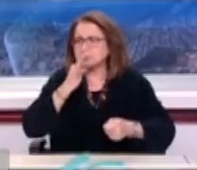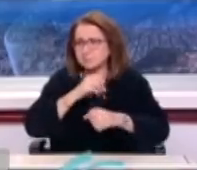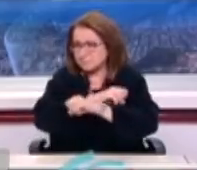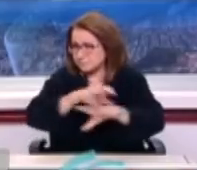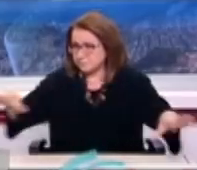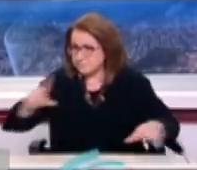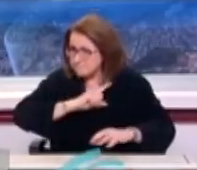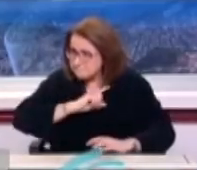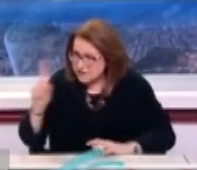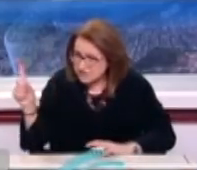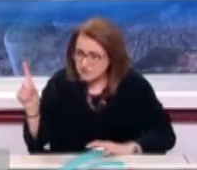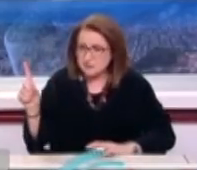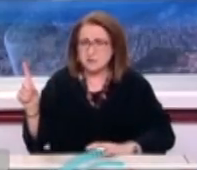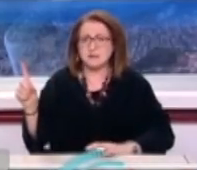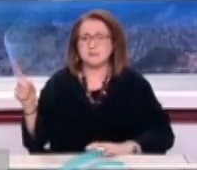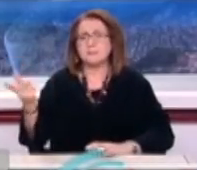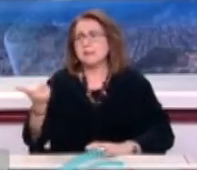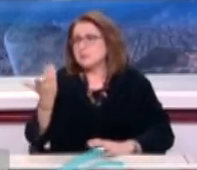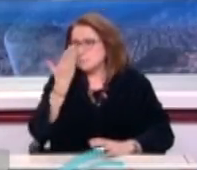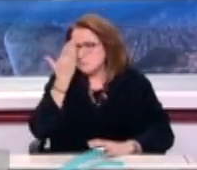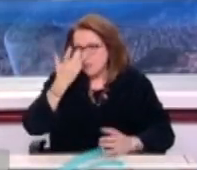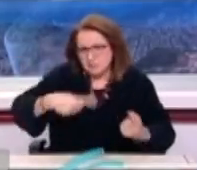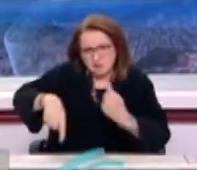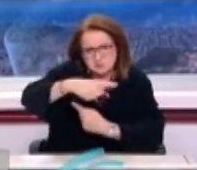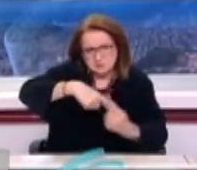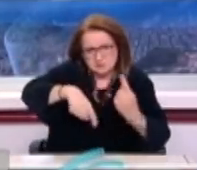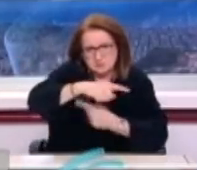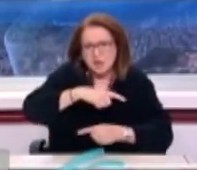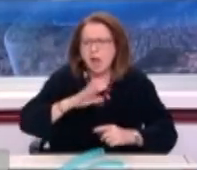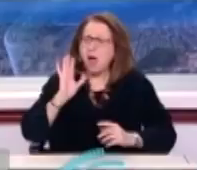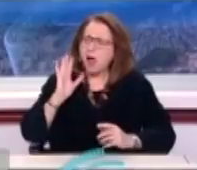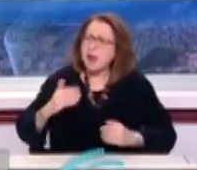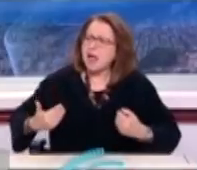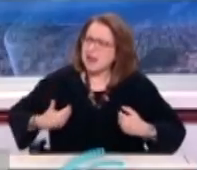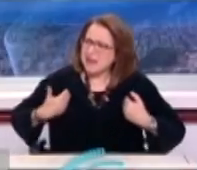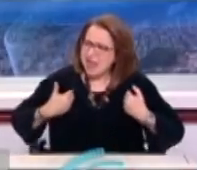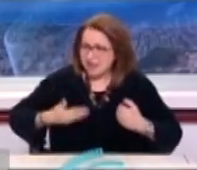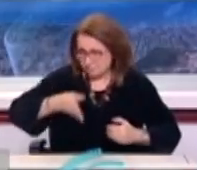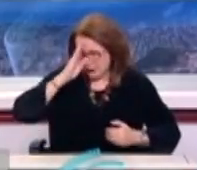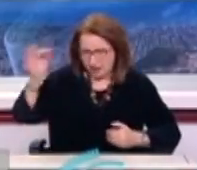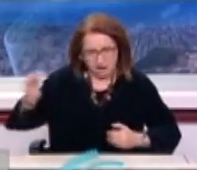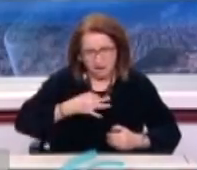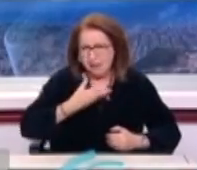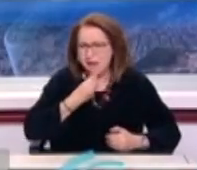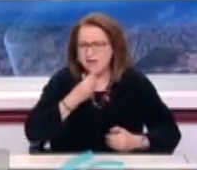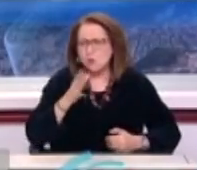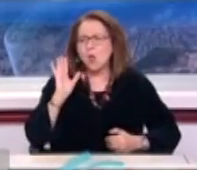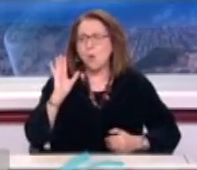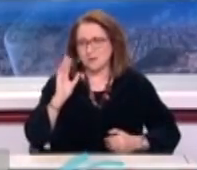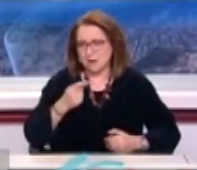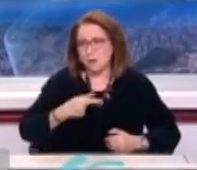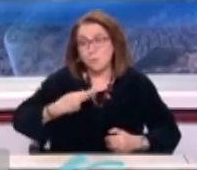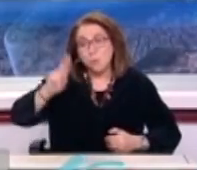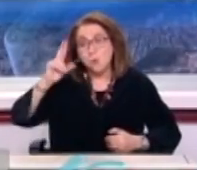κοινότητα λόγω αυτών των εκδρομών. Ποια κοινότητα? Των μαθητών, η οποία κινδυνεύει πολύ λίγο, ώστε να καθυστερήσει η διασπορά στην κοινότητα. Και αυτά τα μέτρα είναι